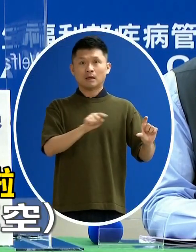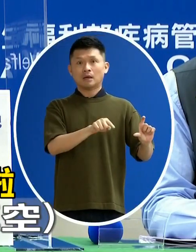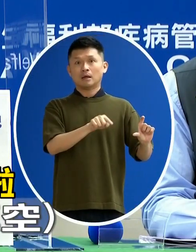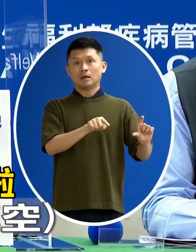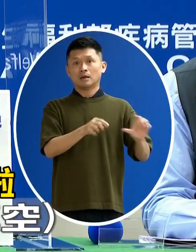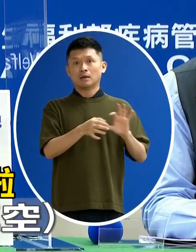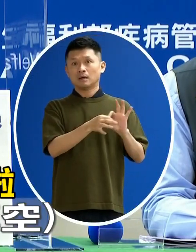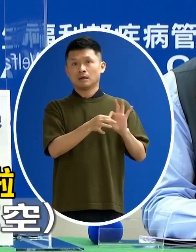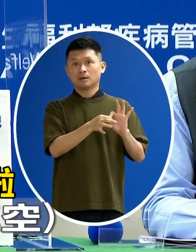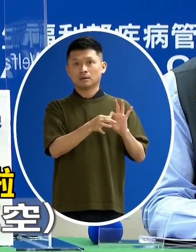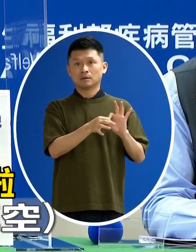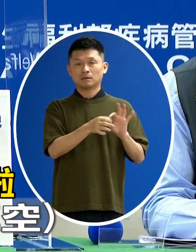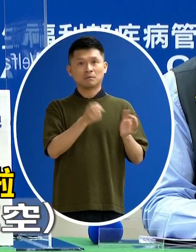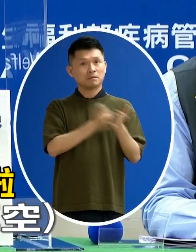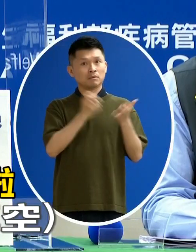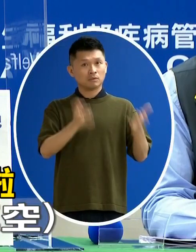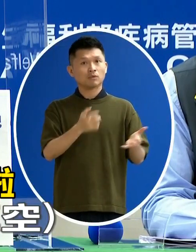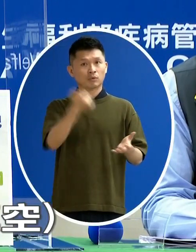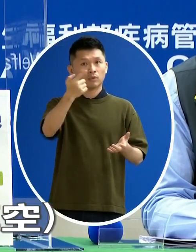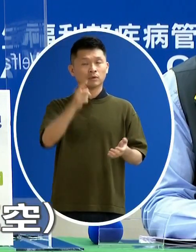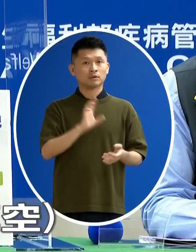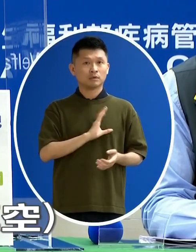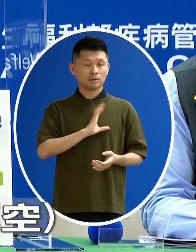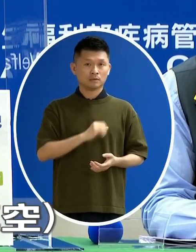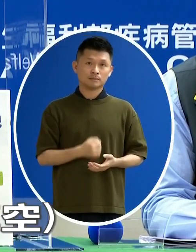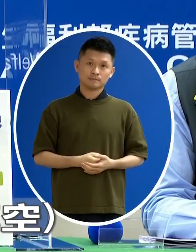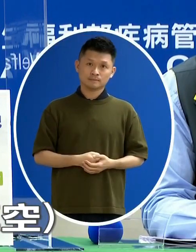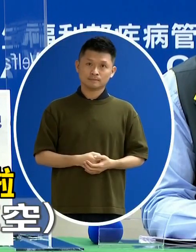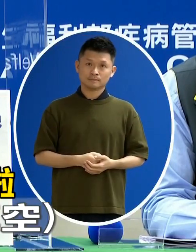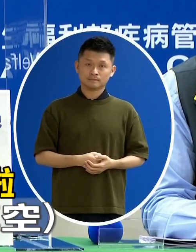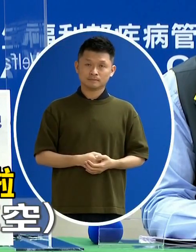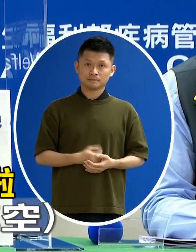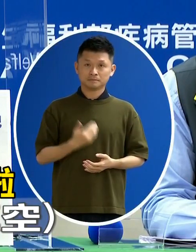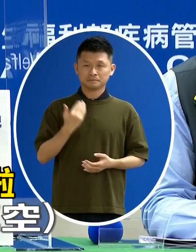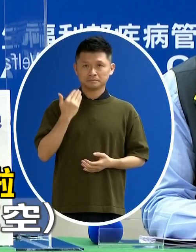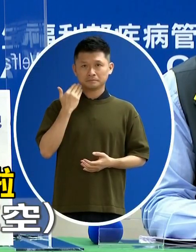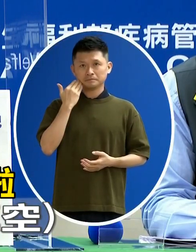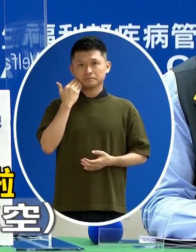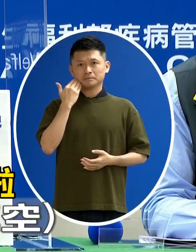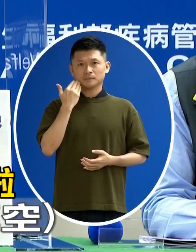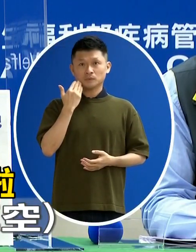事情也是非常的严重了。像有那样的情况下，我们也大概都